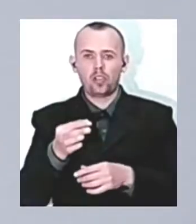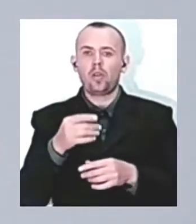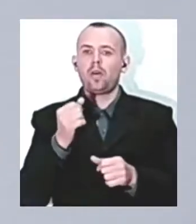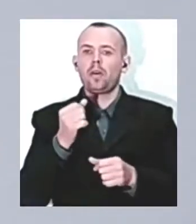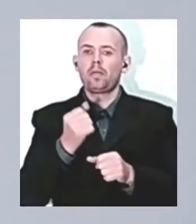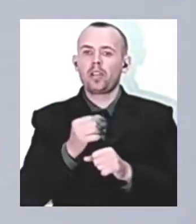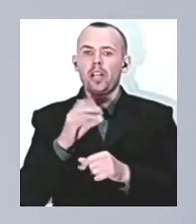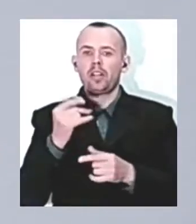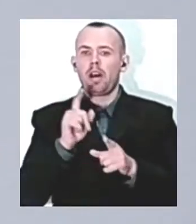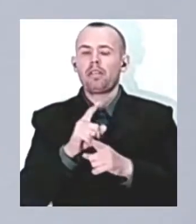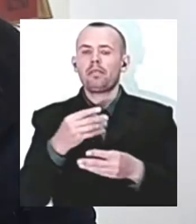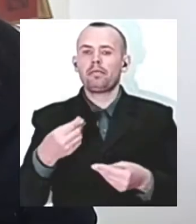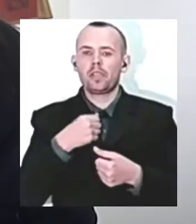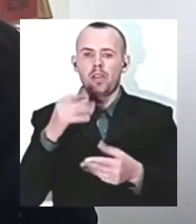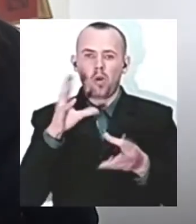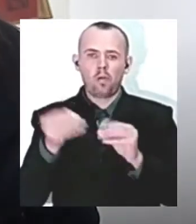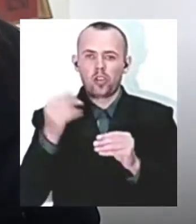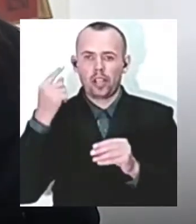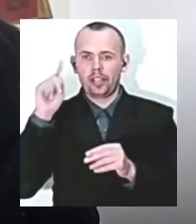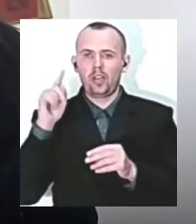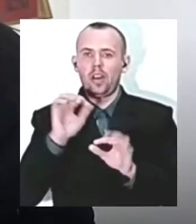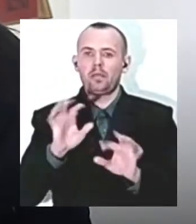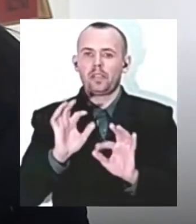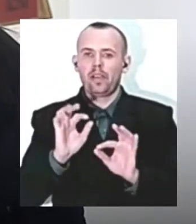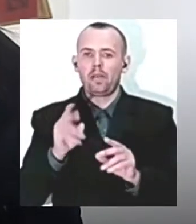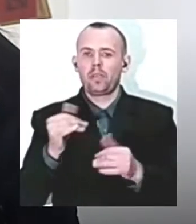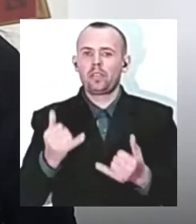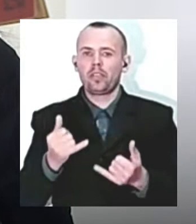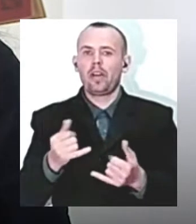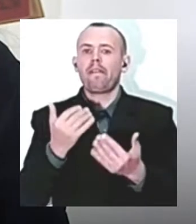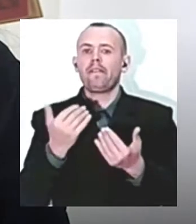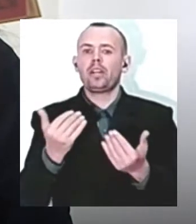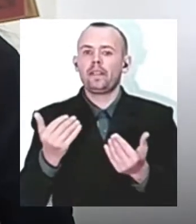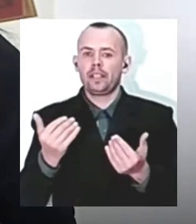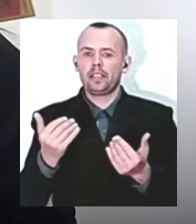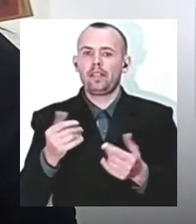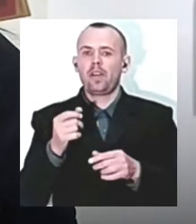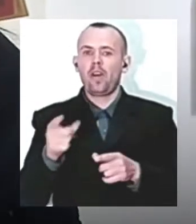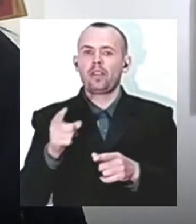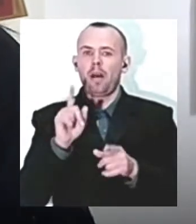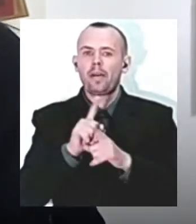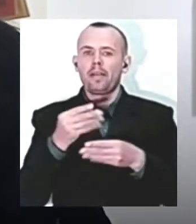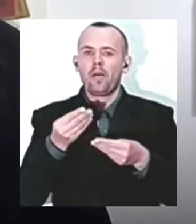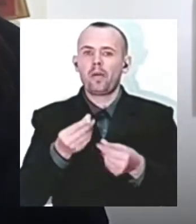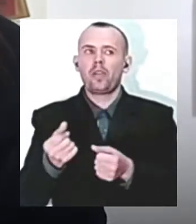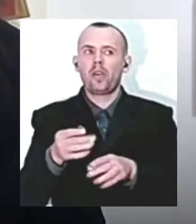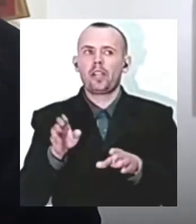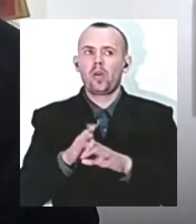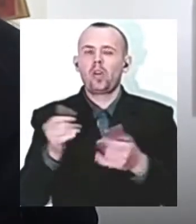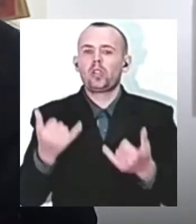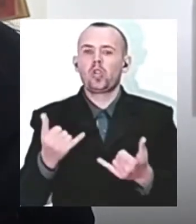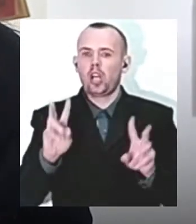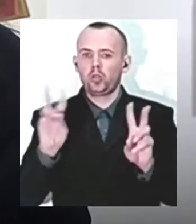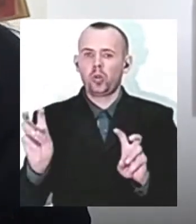та розповідають про сучасність. Виставка вона охоплює таку досить сучасну тему, актуальну